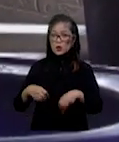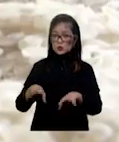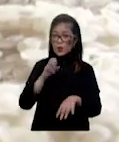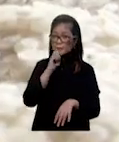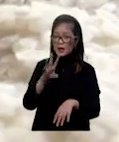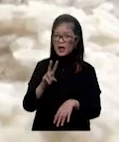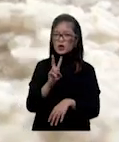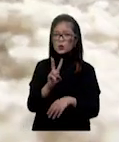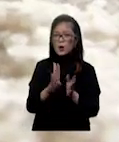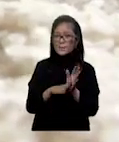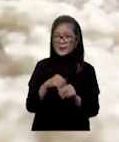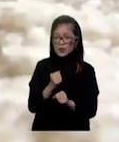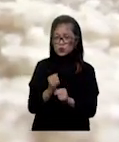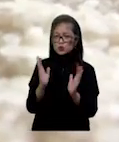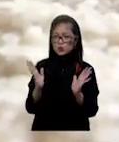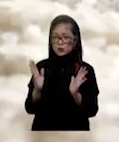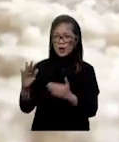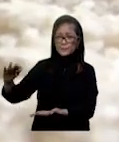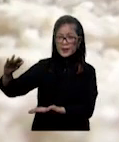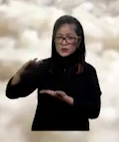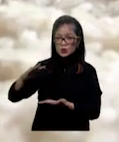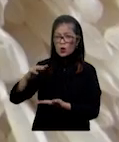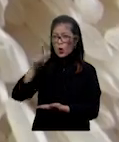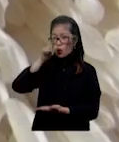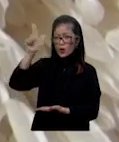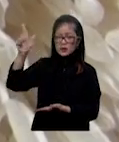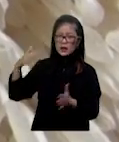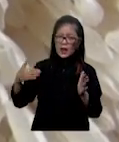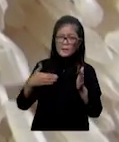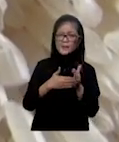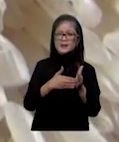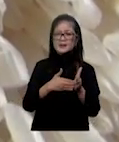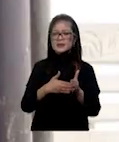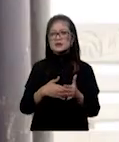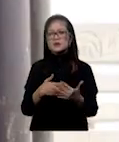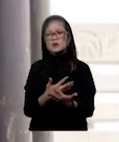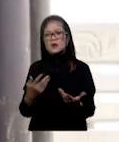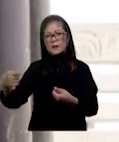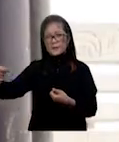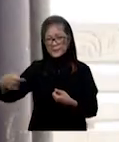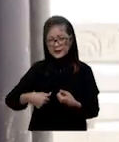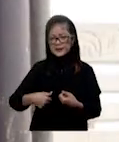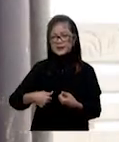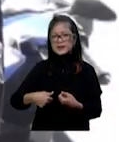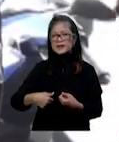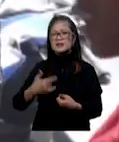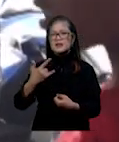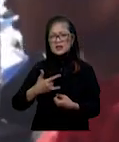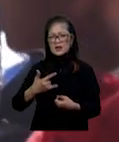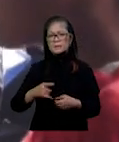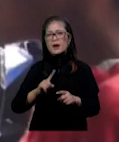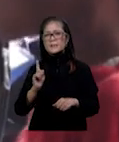pasokan beras dari Palembang dan Lampung tersendat. Pembeli pun tak punya pilihan selain harus tetap membeli beras untuk kebutuhan